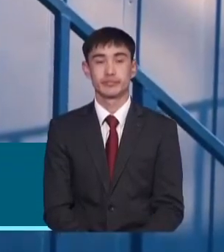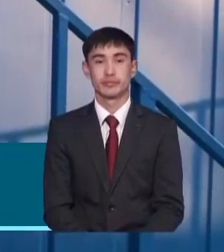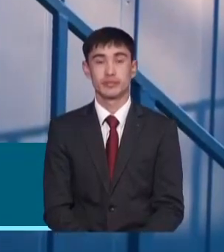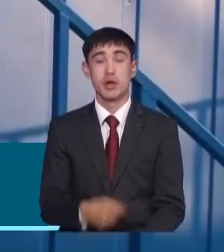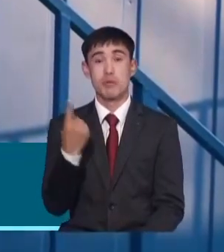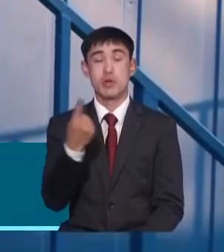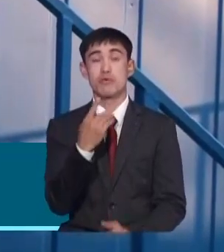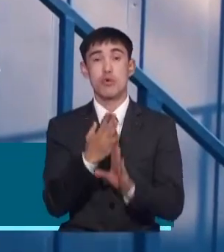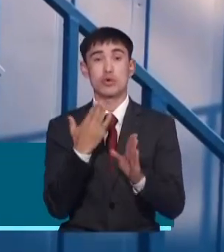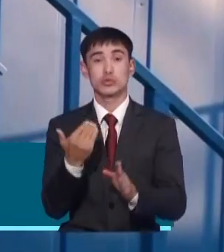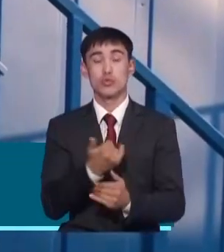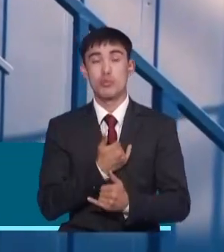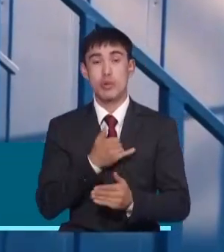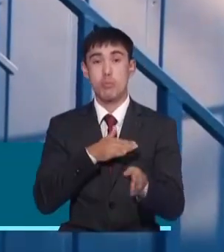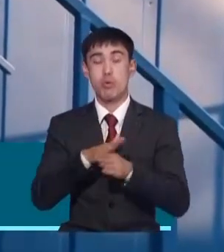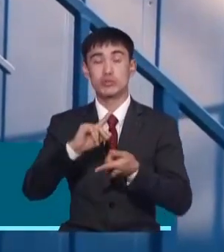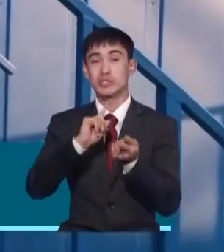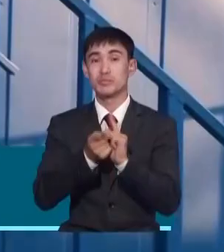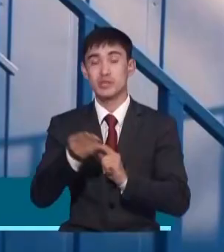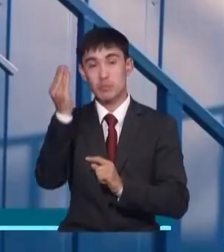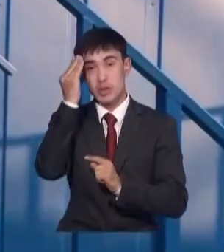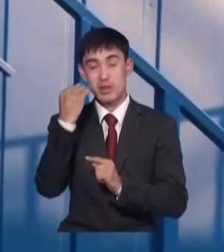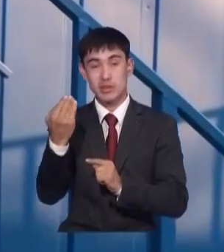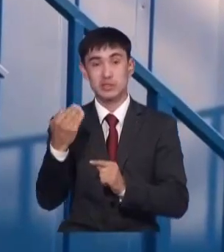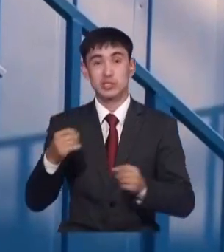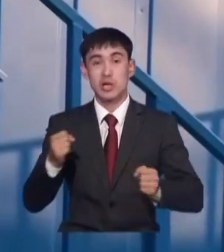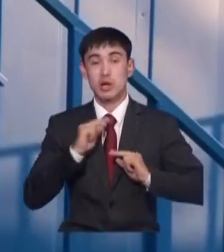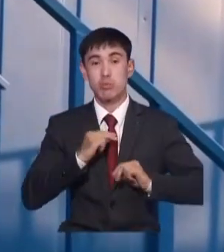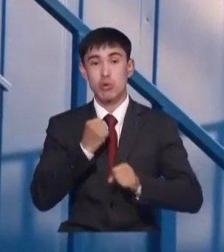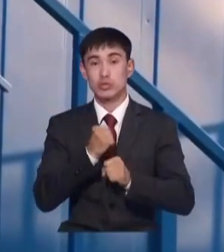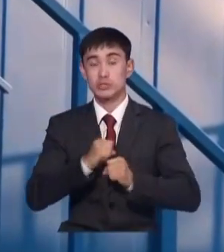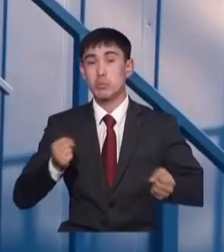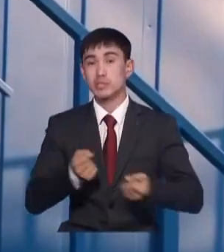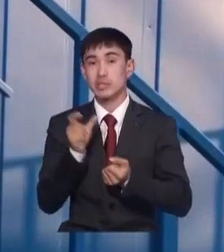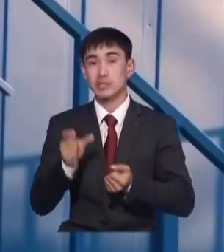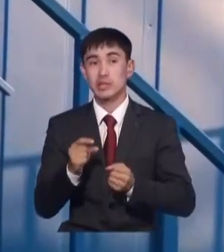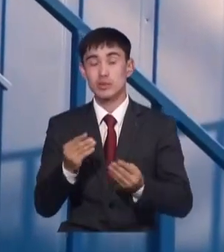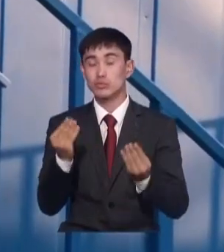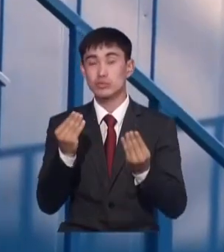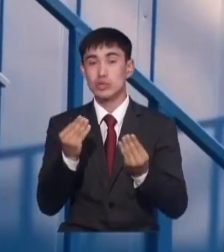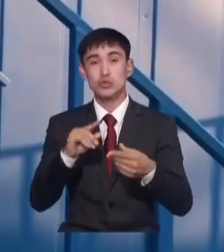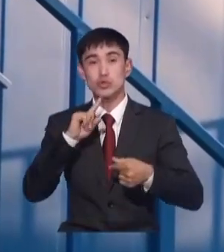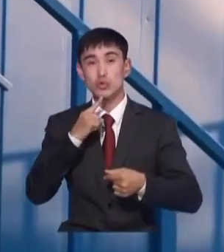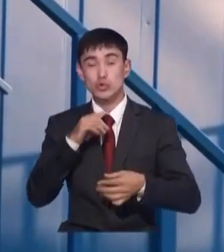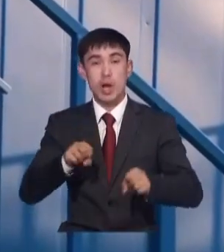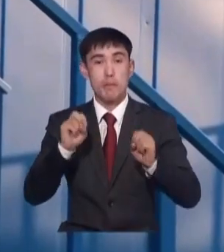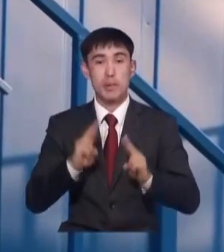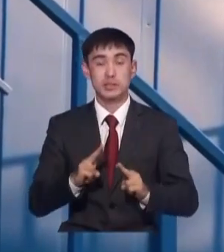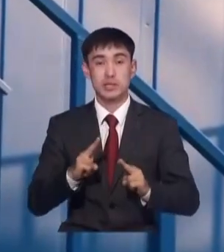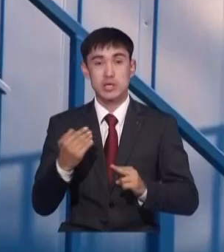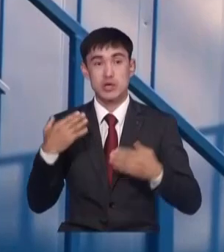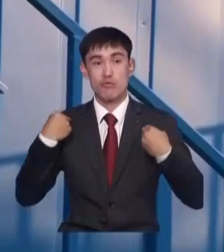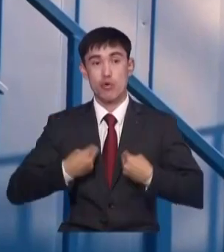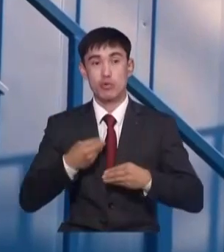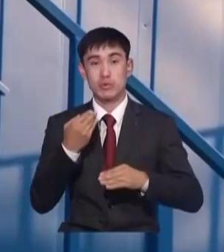В первую очередь у меня полностью изменилось мнение касательно работы спасателей. Это невероятно сложно и опасно. Их